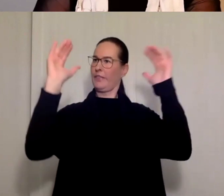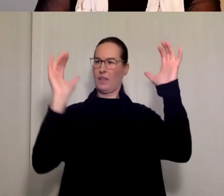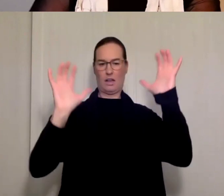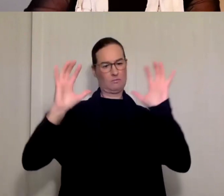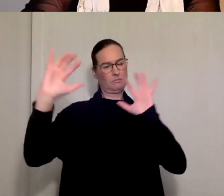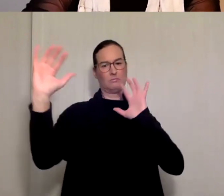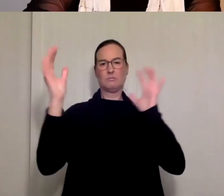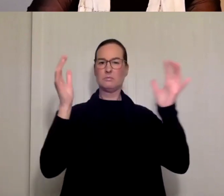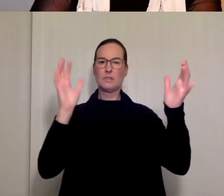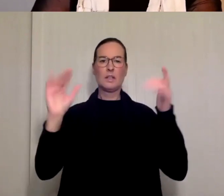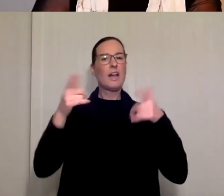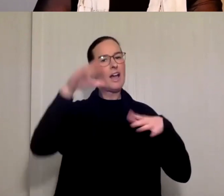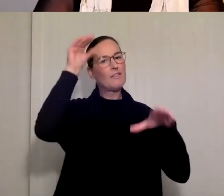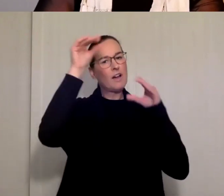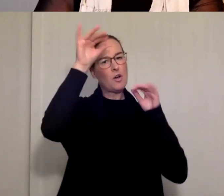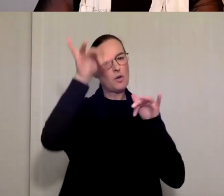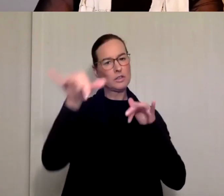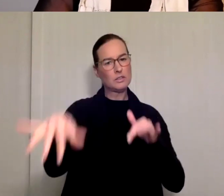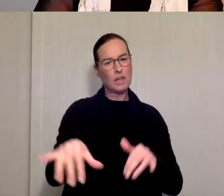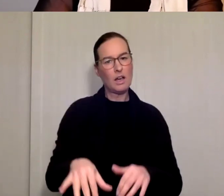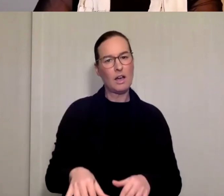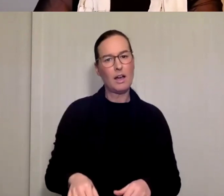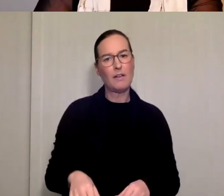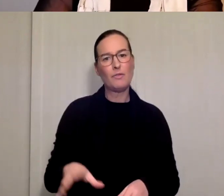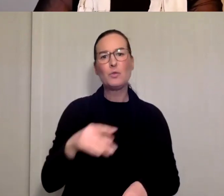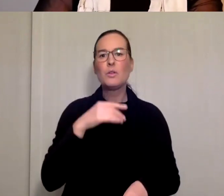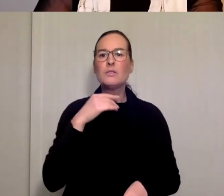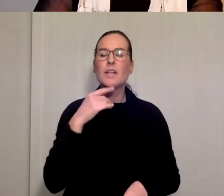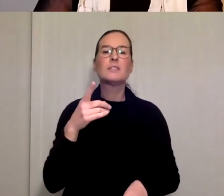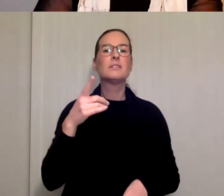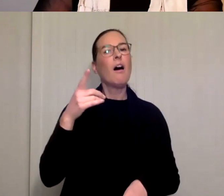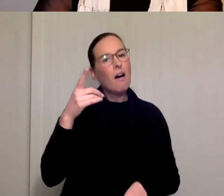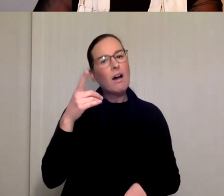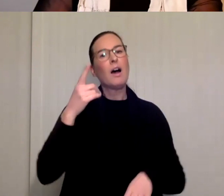Sie wirklich ja, beflügeln, sage ich jetzt einmal.